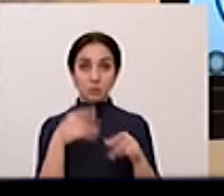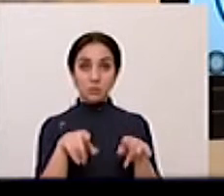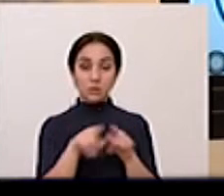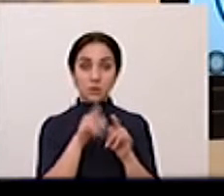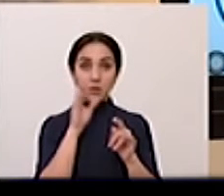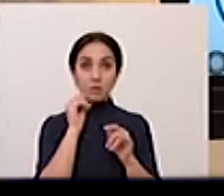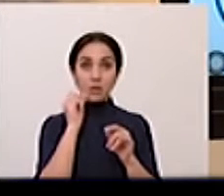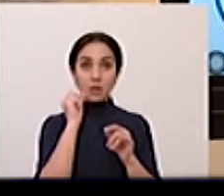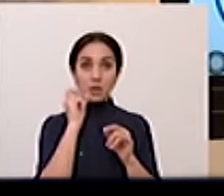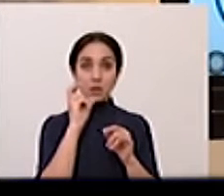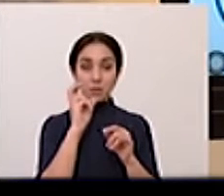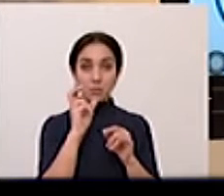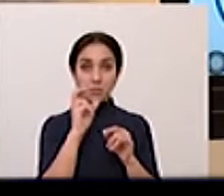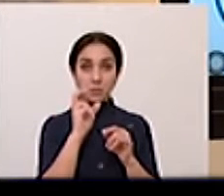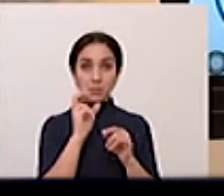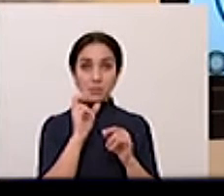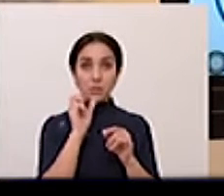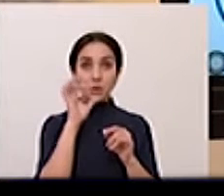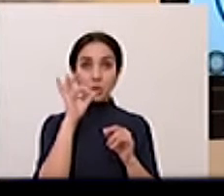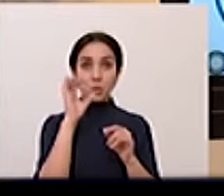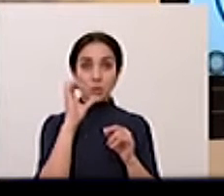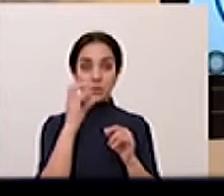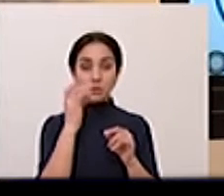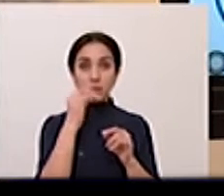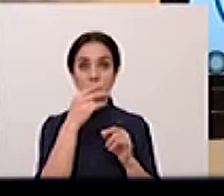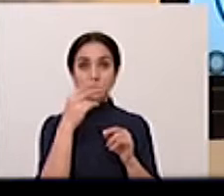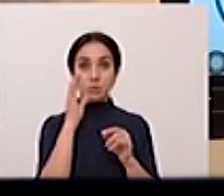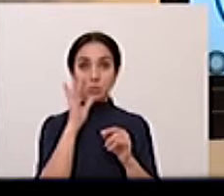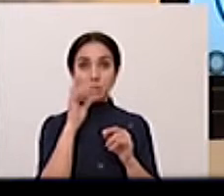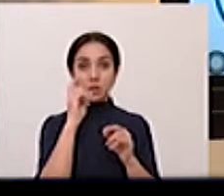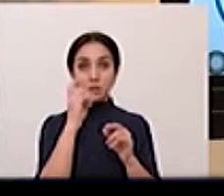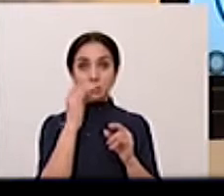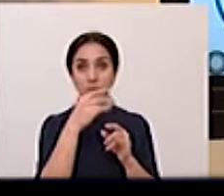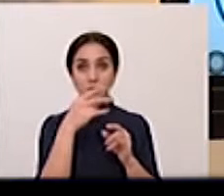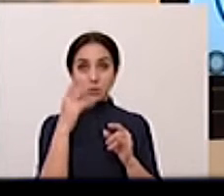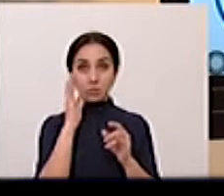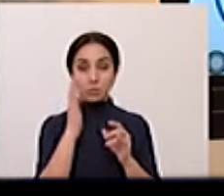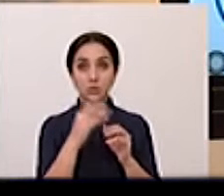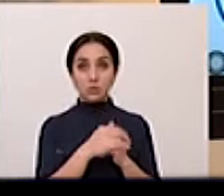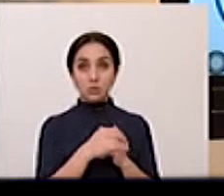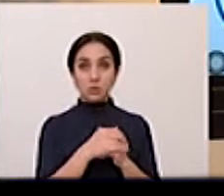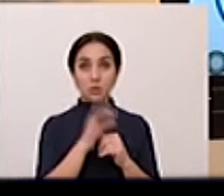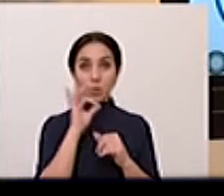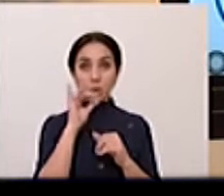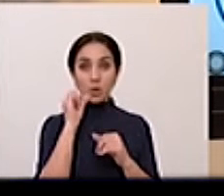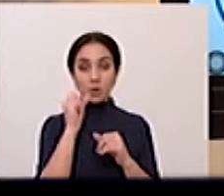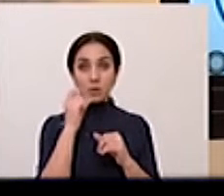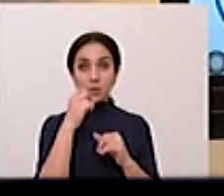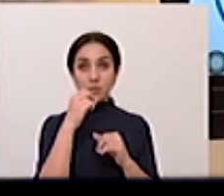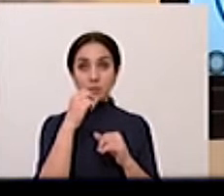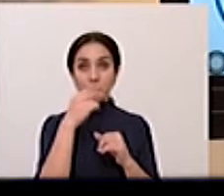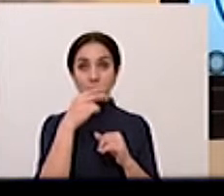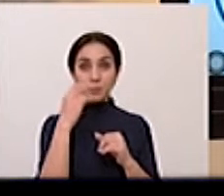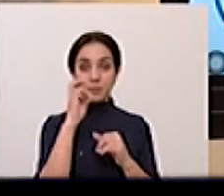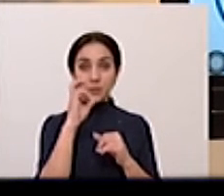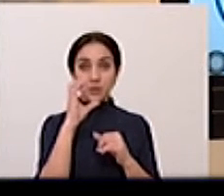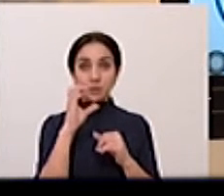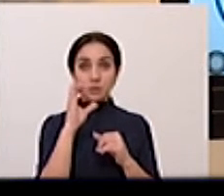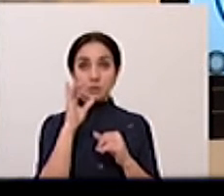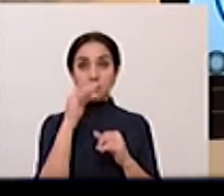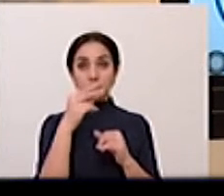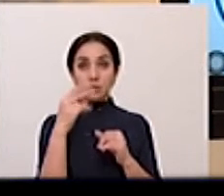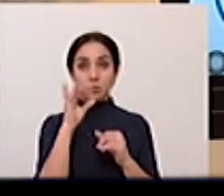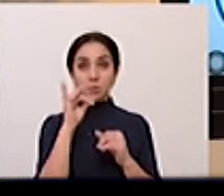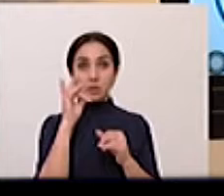Hamda AB OC'ga teng bo'lsa, u H'ga teng bo'lsin. OA esa BC'ga teng